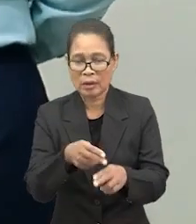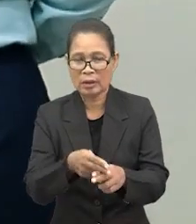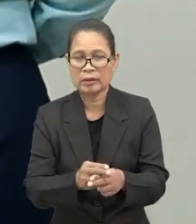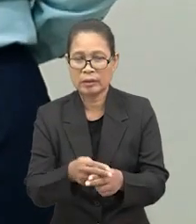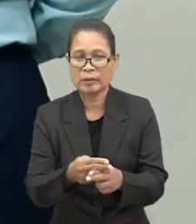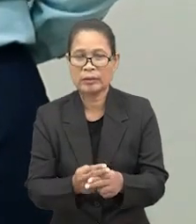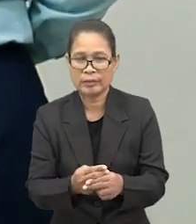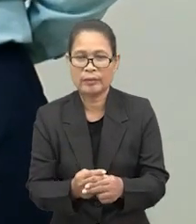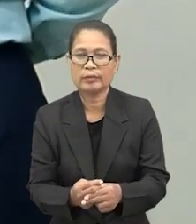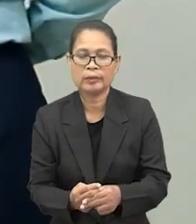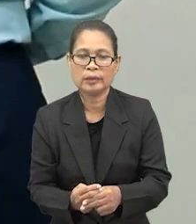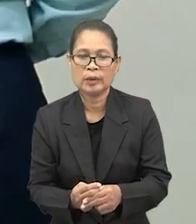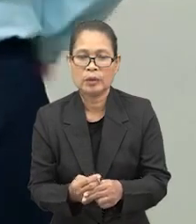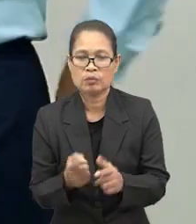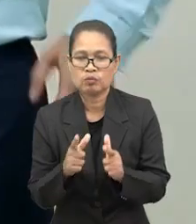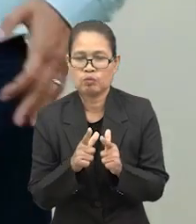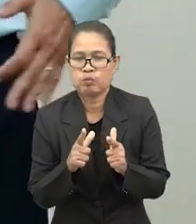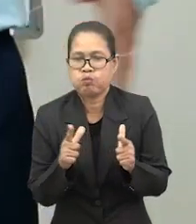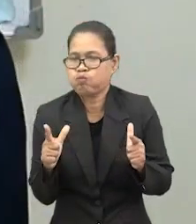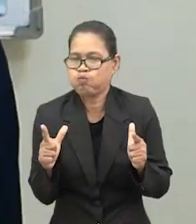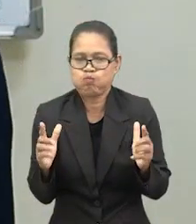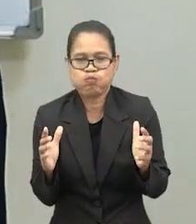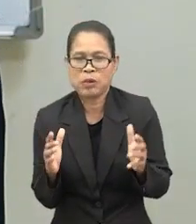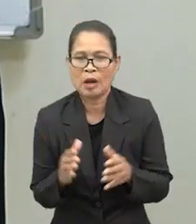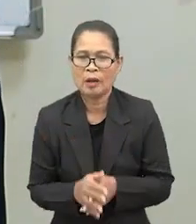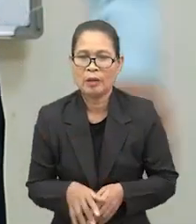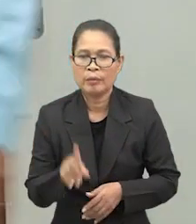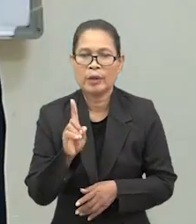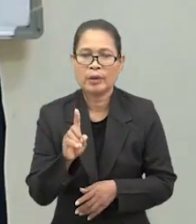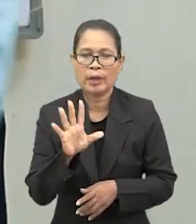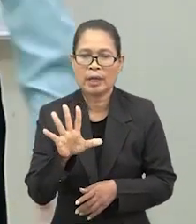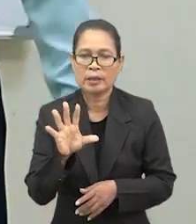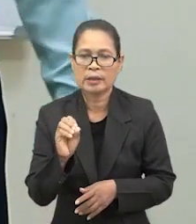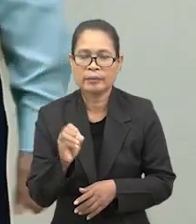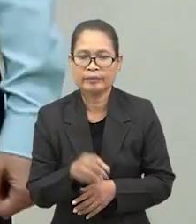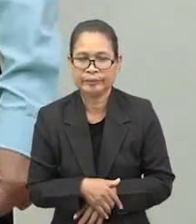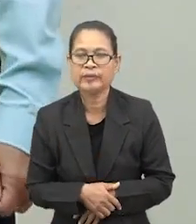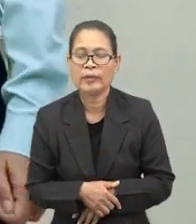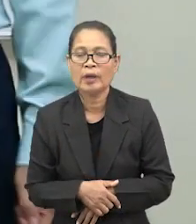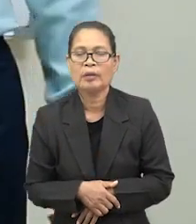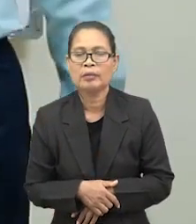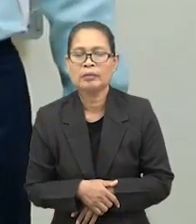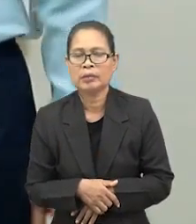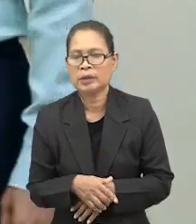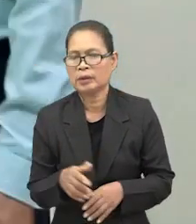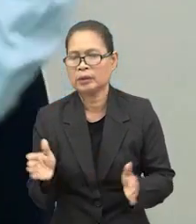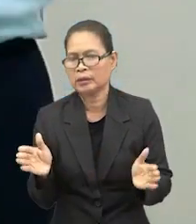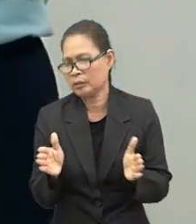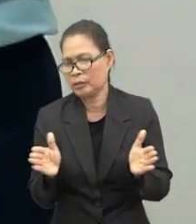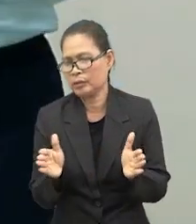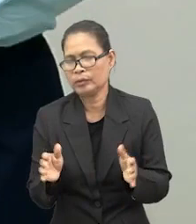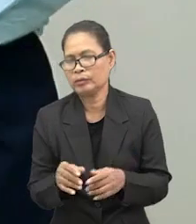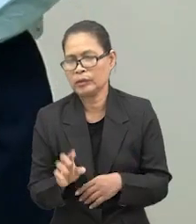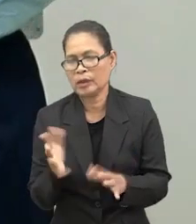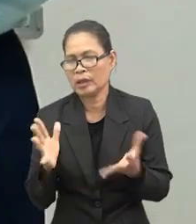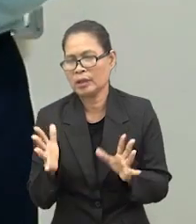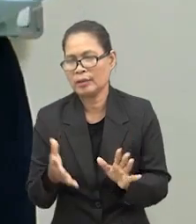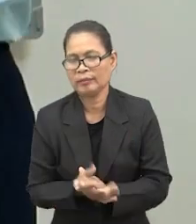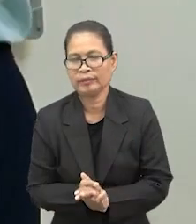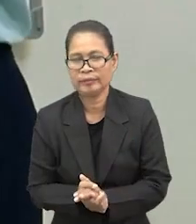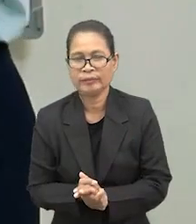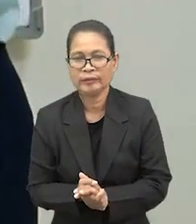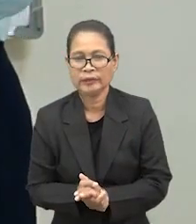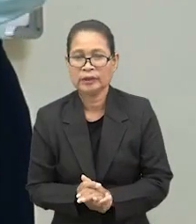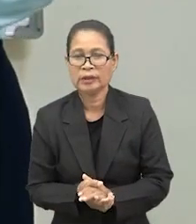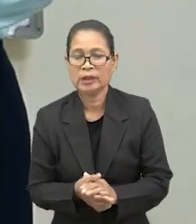con bởi ai tôi ta nè nông thọt khăng mình tên đó là 150 kg nhé bởi mà đưa dương thỏa mặt đá ấy nâng